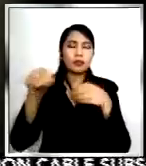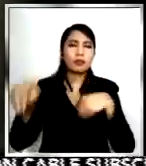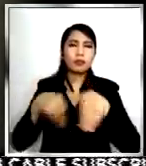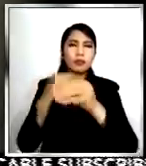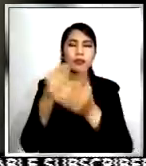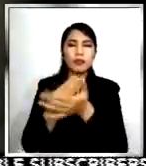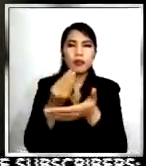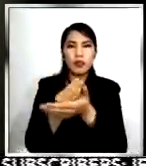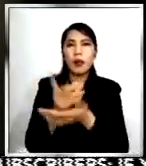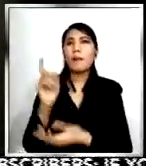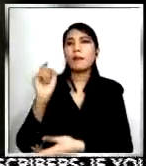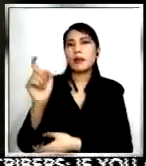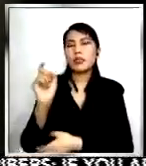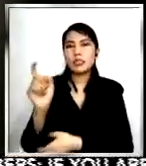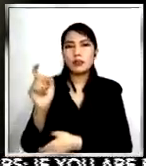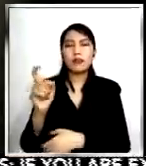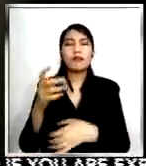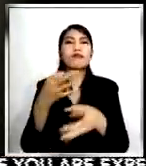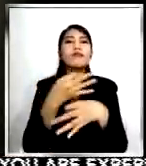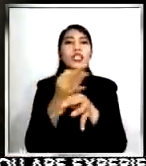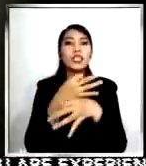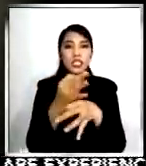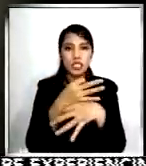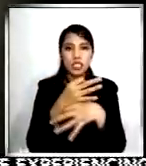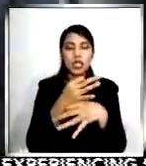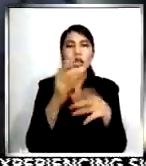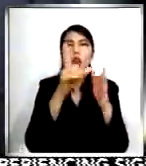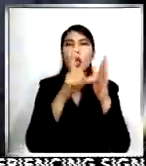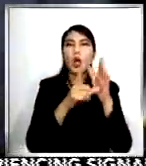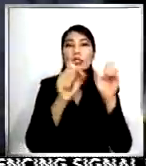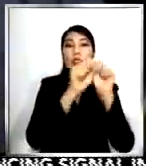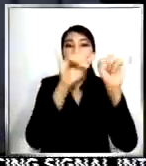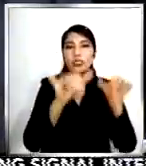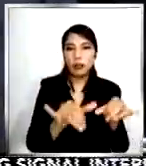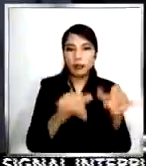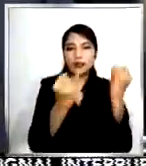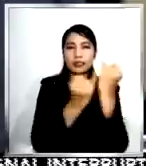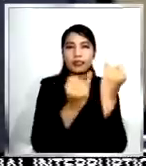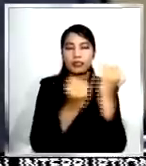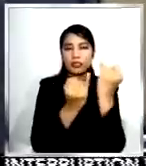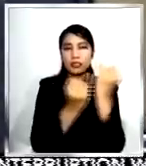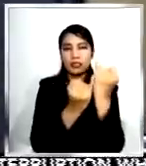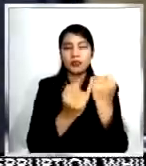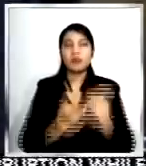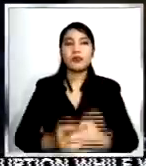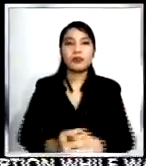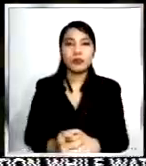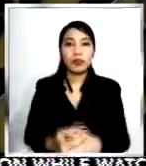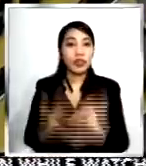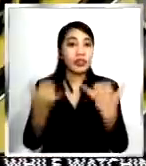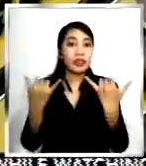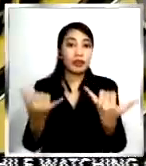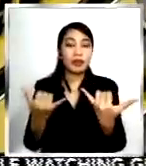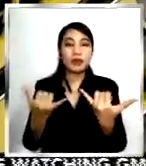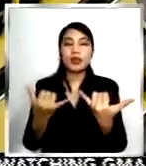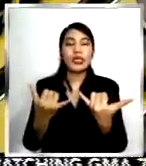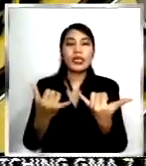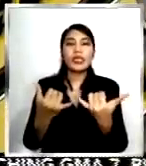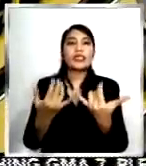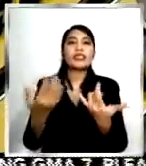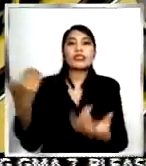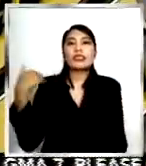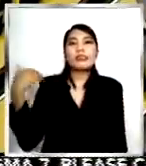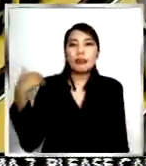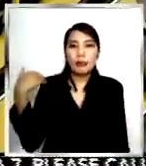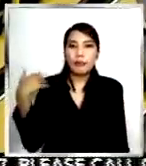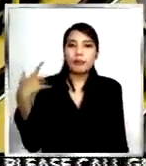kasi itong nag-legalize ng illegality. Sa ngayon, tila hindi pa makagalaw si Giran, hindi pa nare-reshuffle ang mga